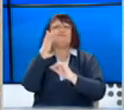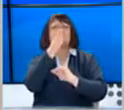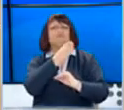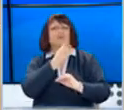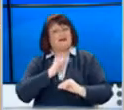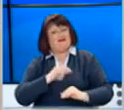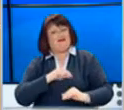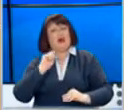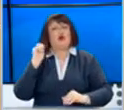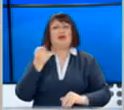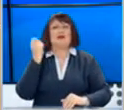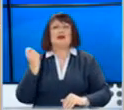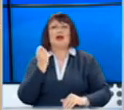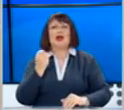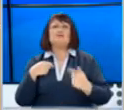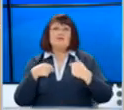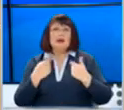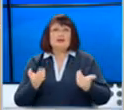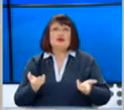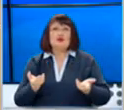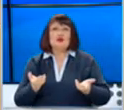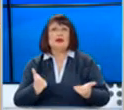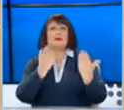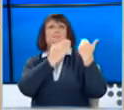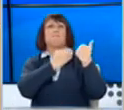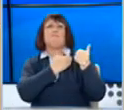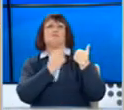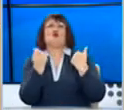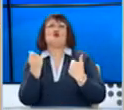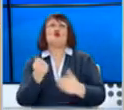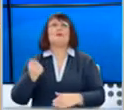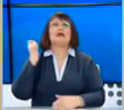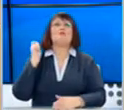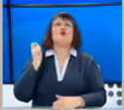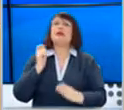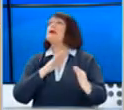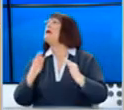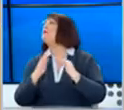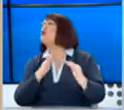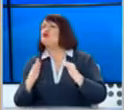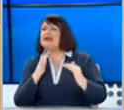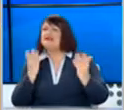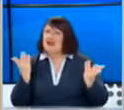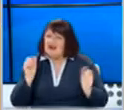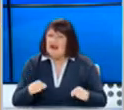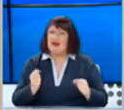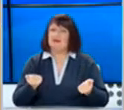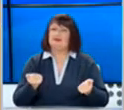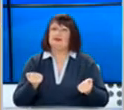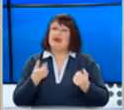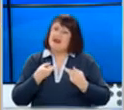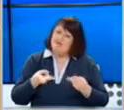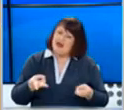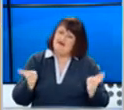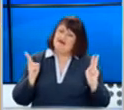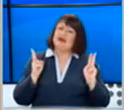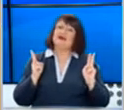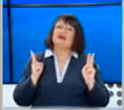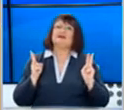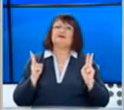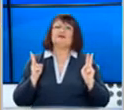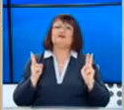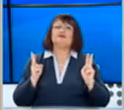υποφελής. Και ναι, πατριωτισμός είναι και το να έχουμε μια υπεύθυνη οικονομική πολιτική η οποία θωρακίζει τη χώρα δημοσιονομικά και μας επιτρέπει να σταθούμε καλά